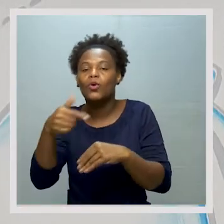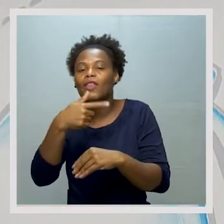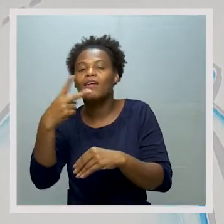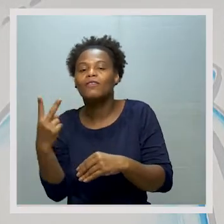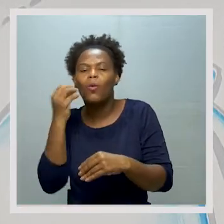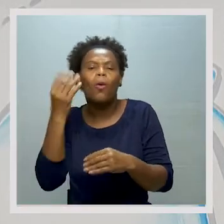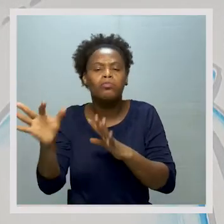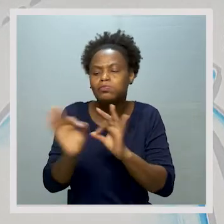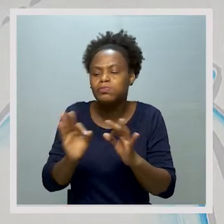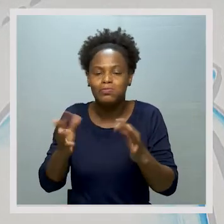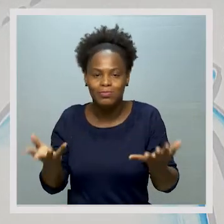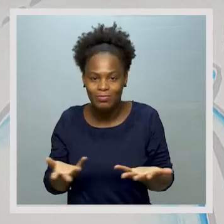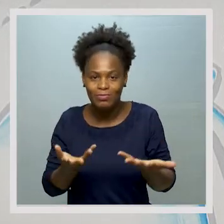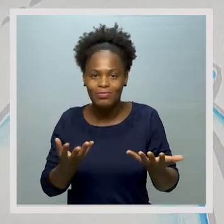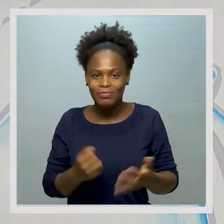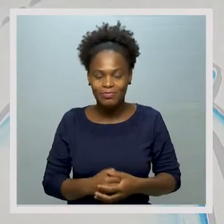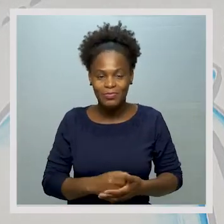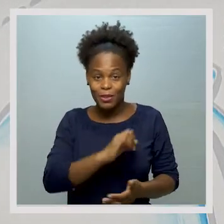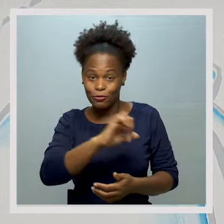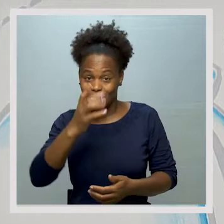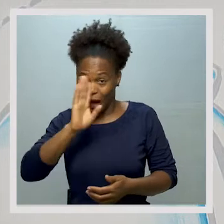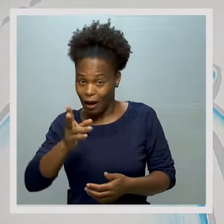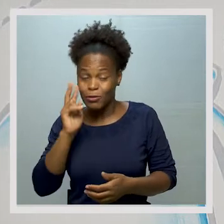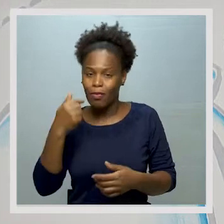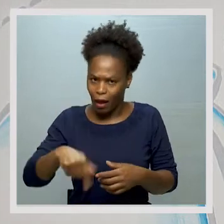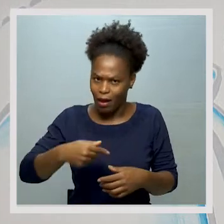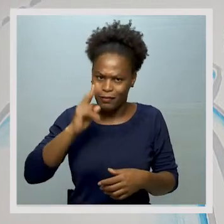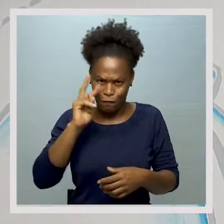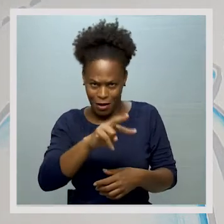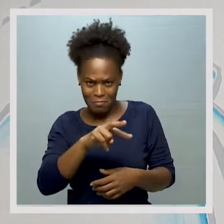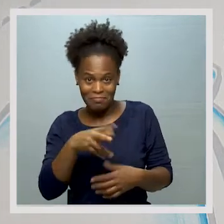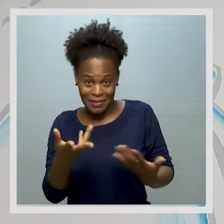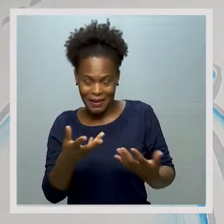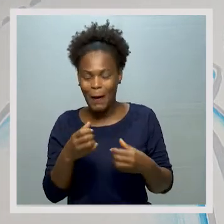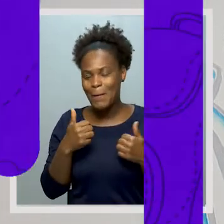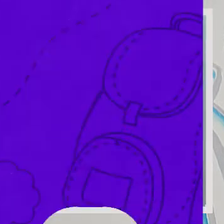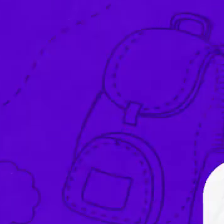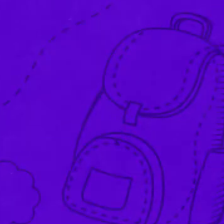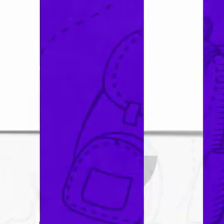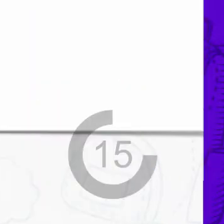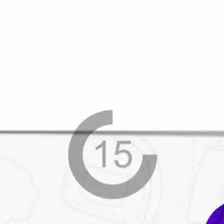télévisés? Vous avez l'habitude de regarder. Très bien.